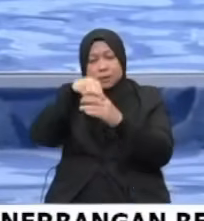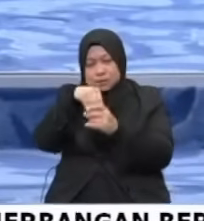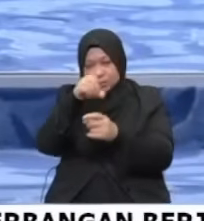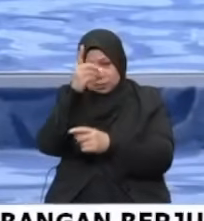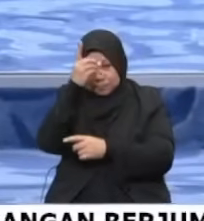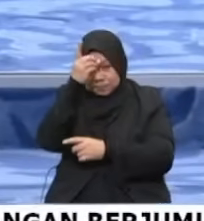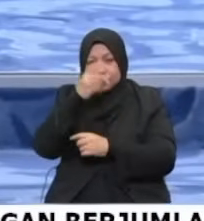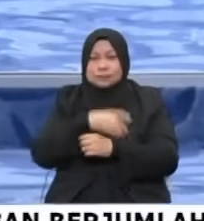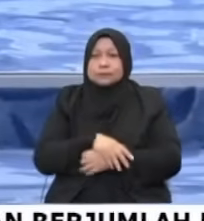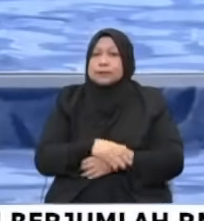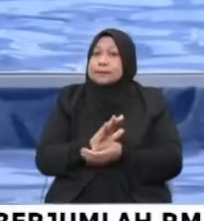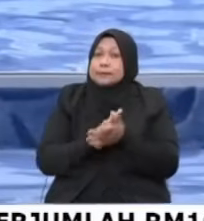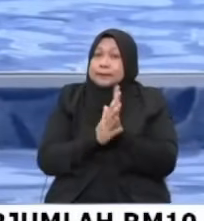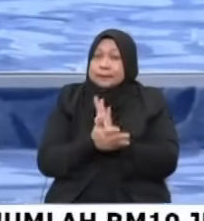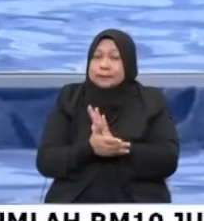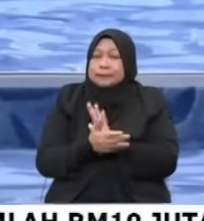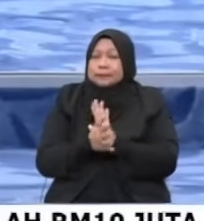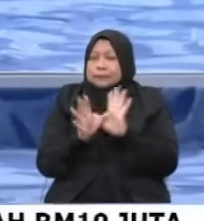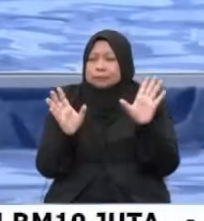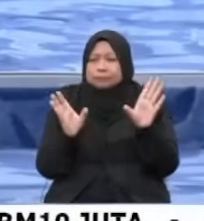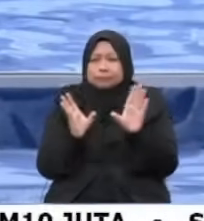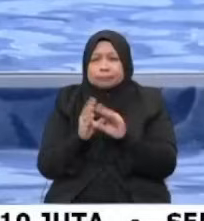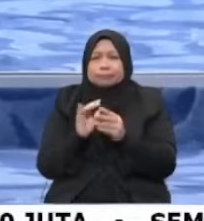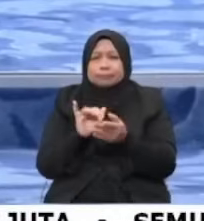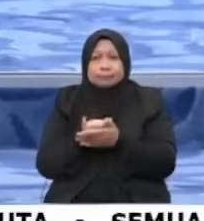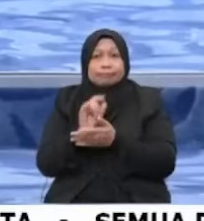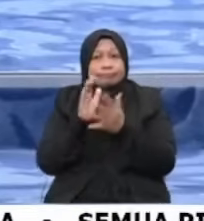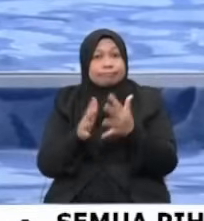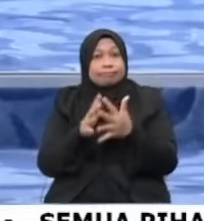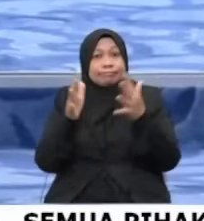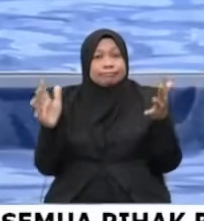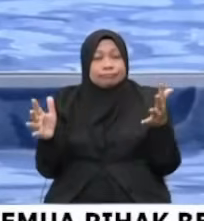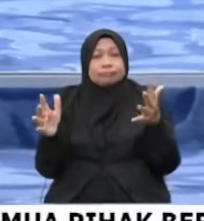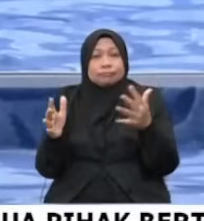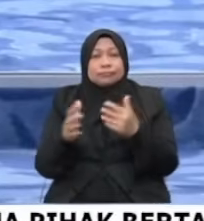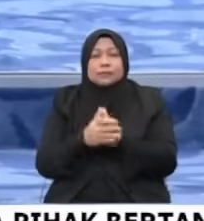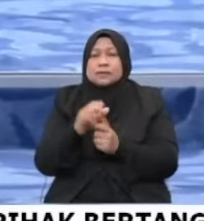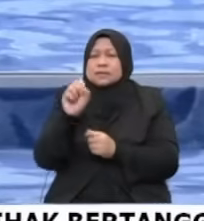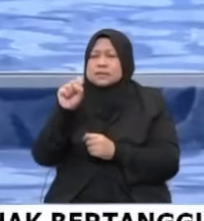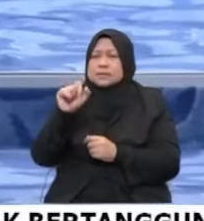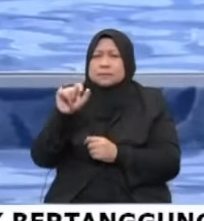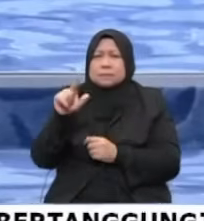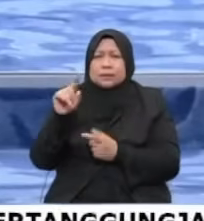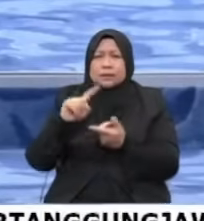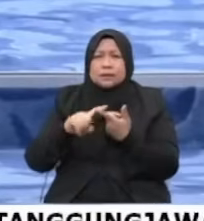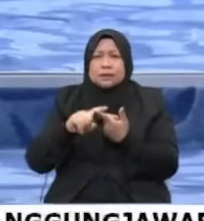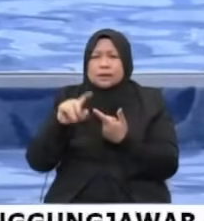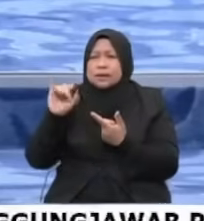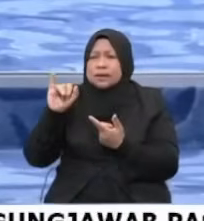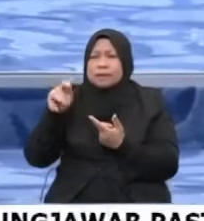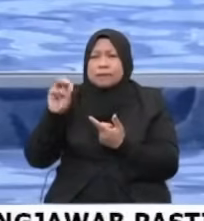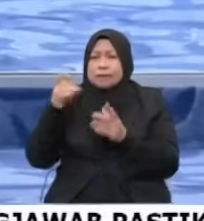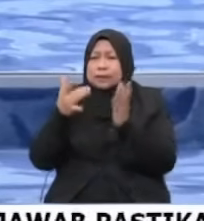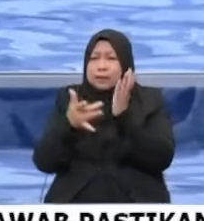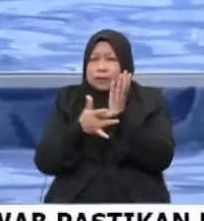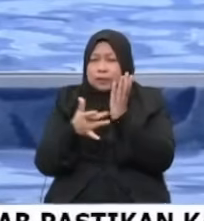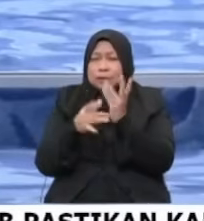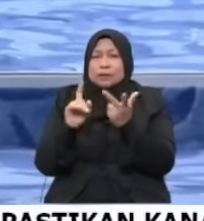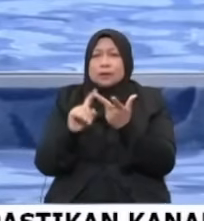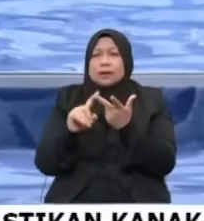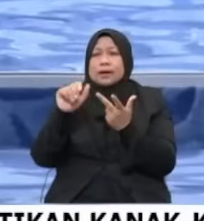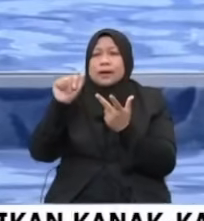sendiri jadi daripada jumlah itu yang besar ialah siens energy infin technologies